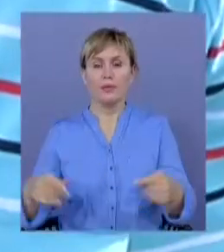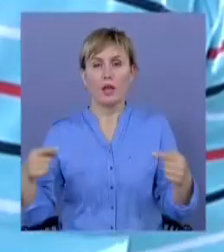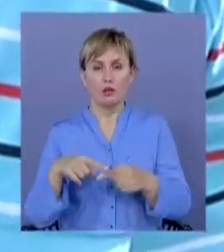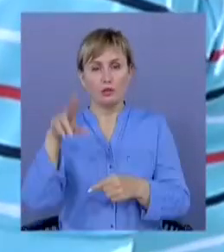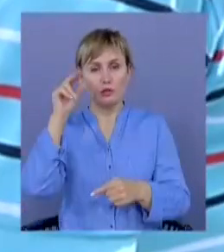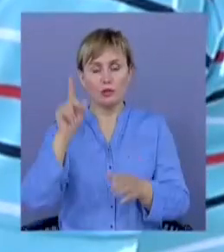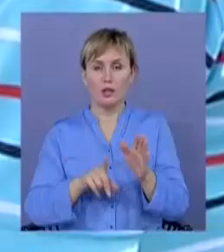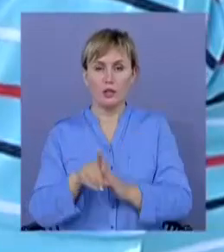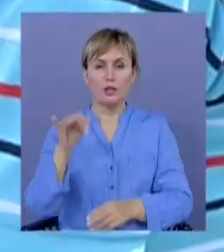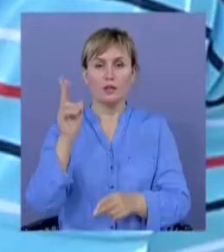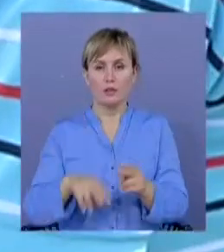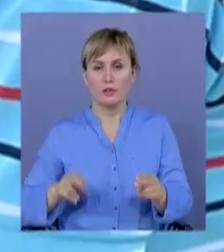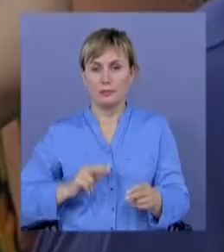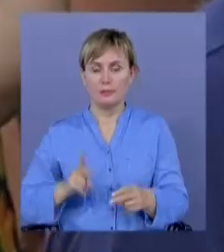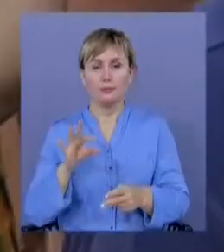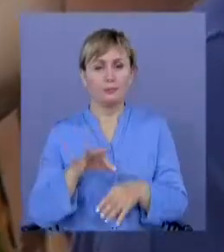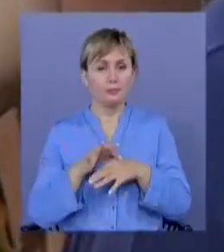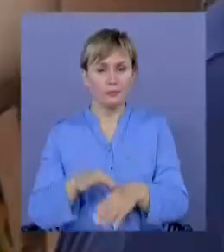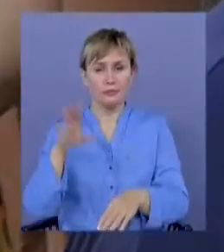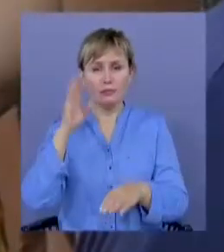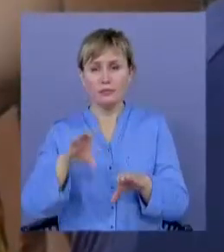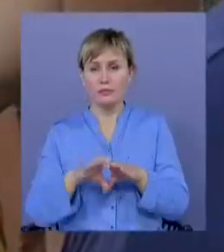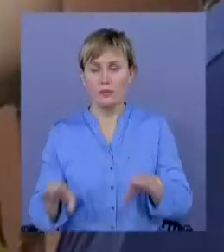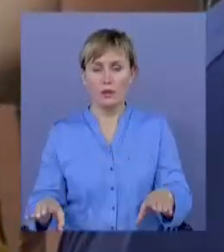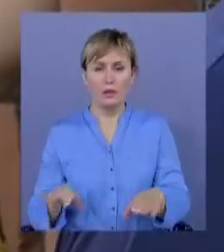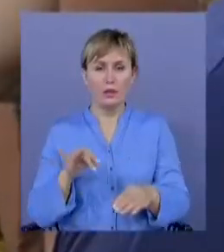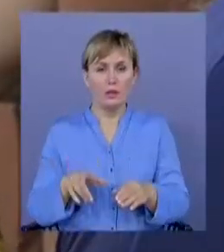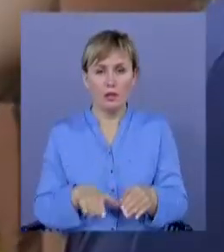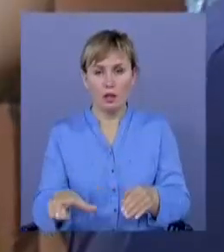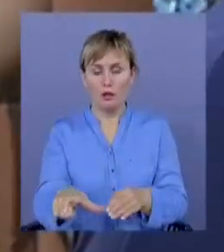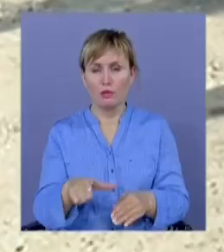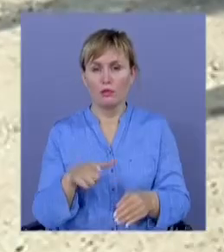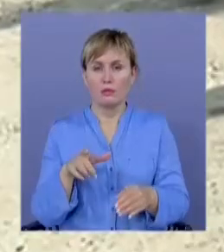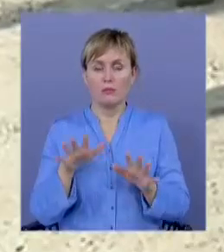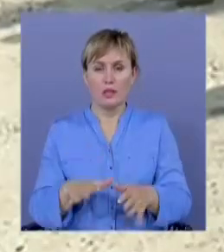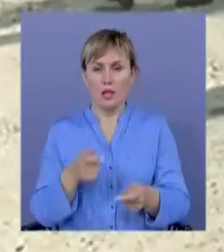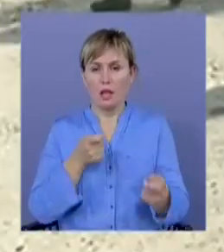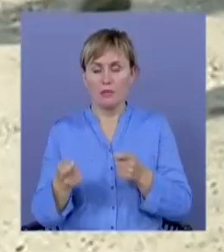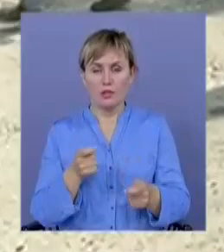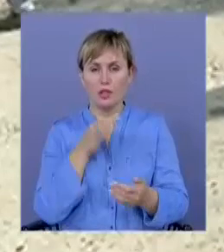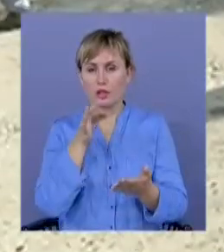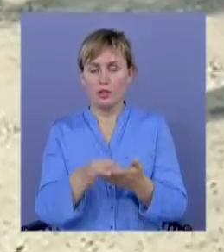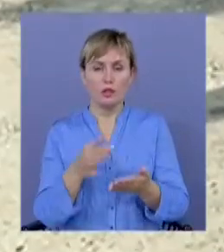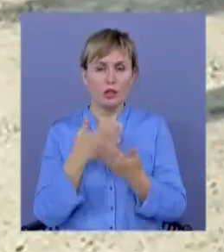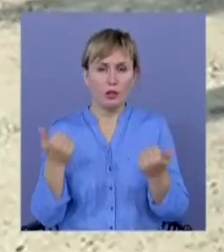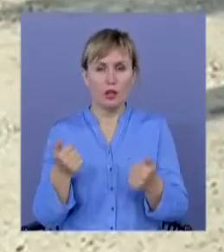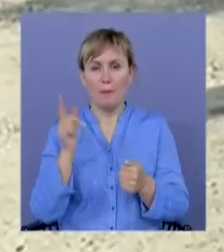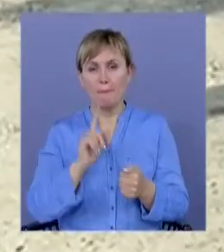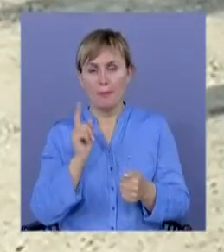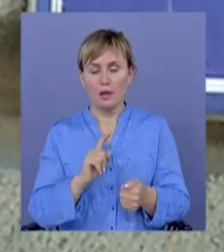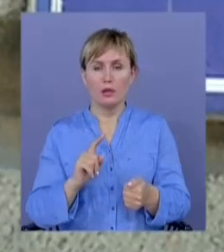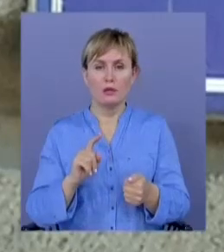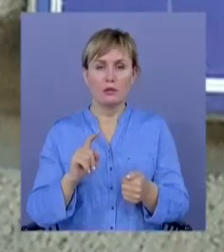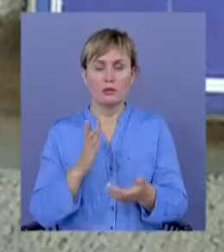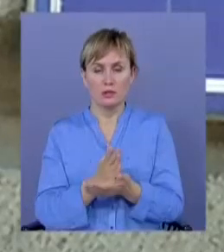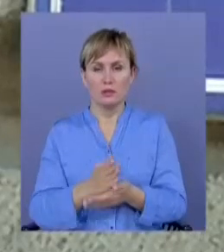дату начала и завершения работ по проведению водоснабжения и прокладки дорог в местной администрации не уточнили. Пока, видимо, доведенным